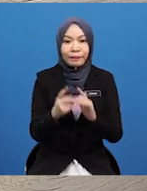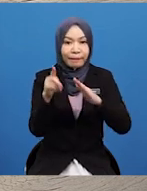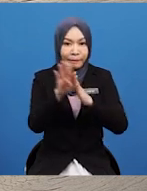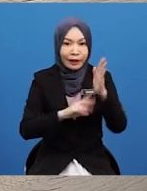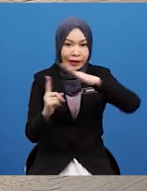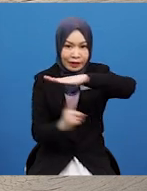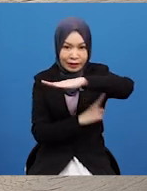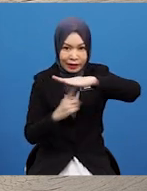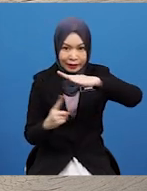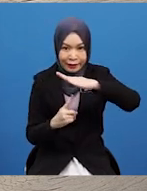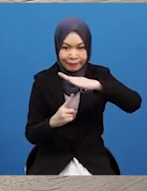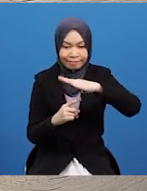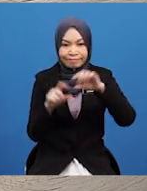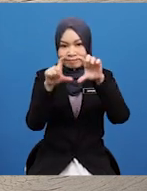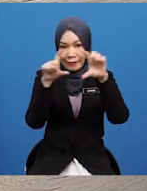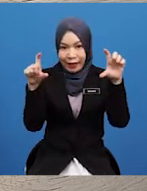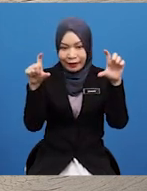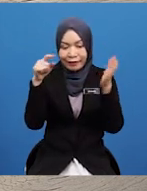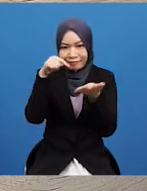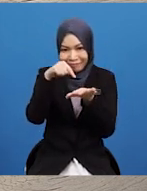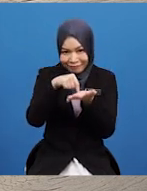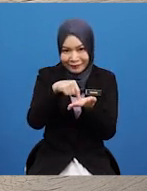yang diberikan.